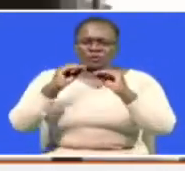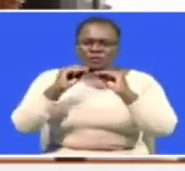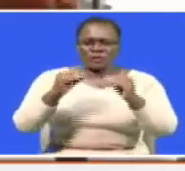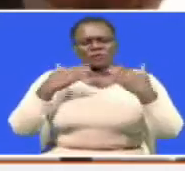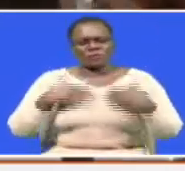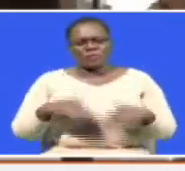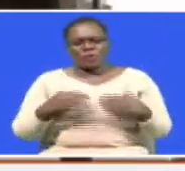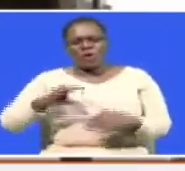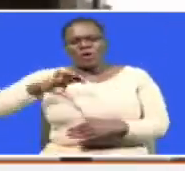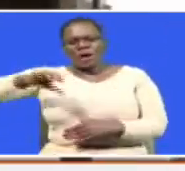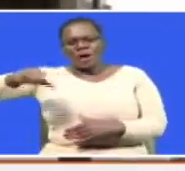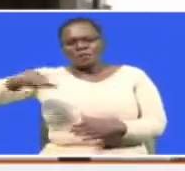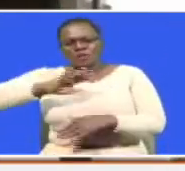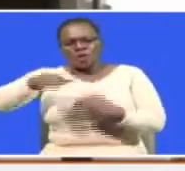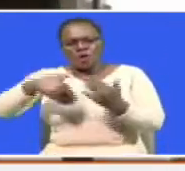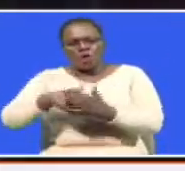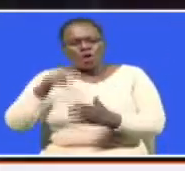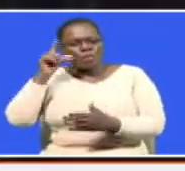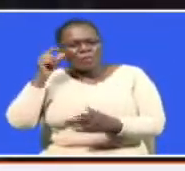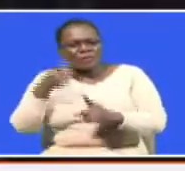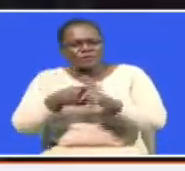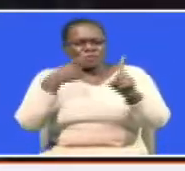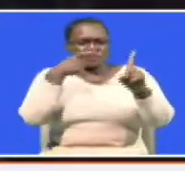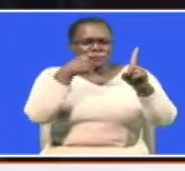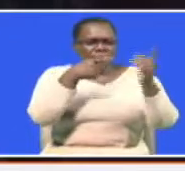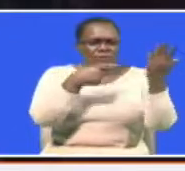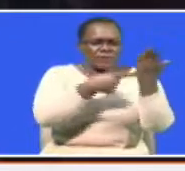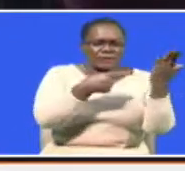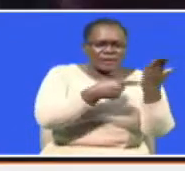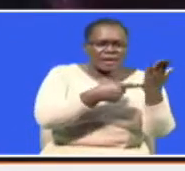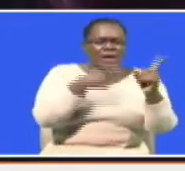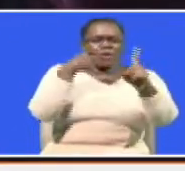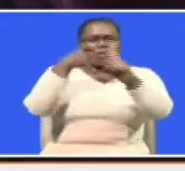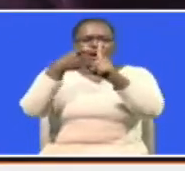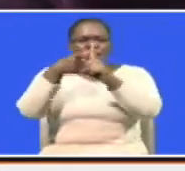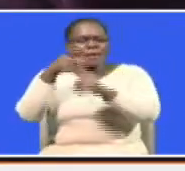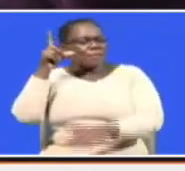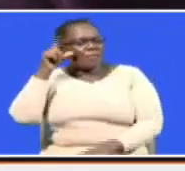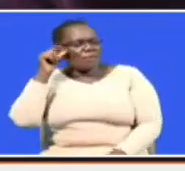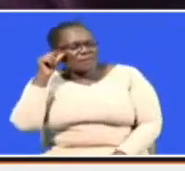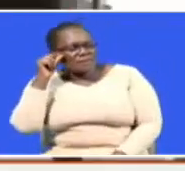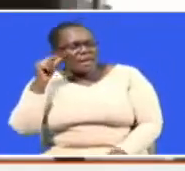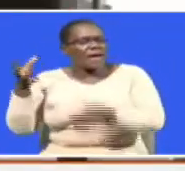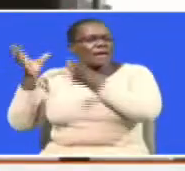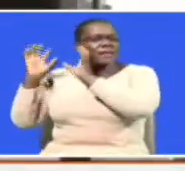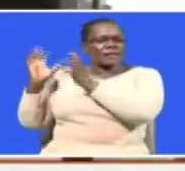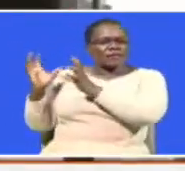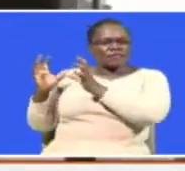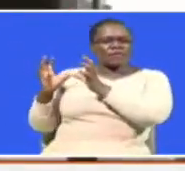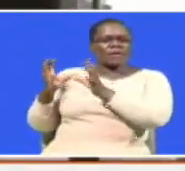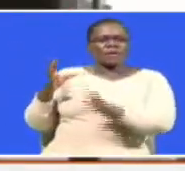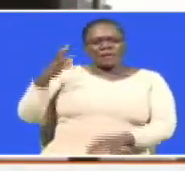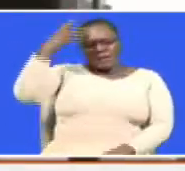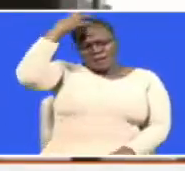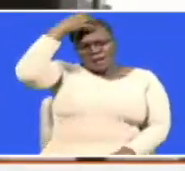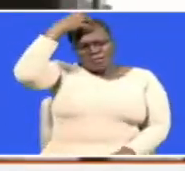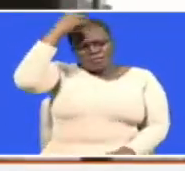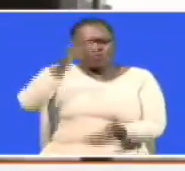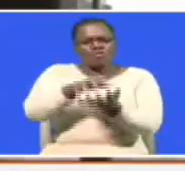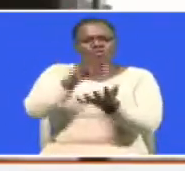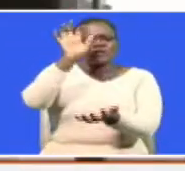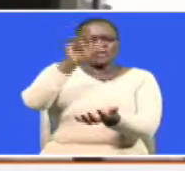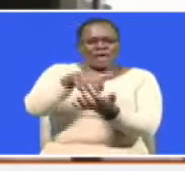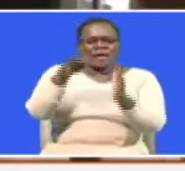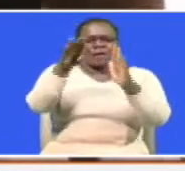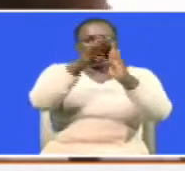watu kaunti zote za pwani kuanzia Taita, Kwale, Mombasa, Kilifi, Lamu na Tana. Na